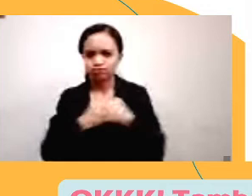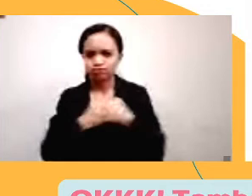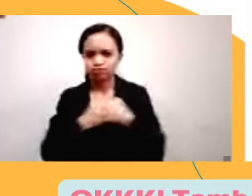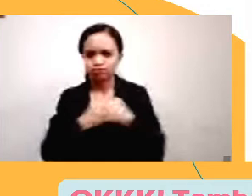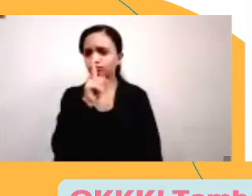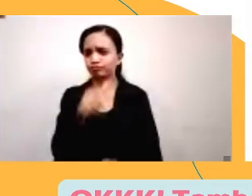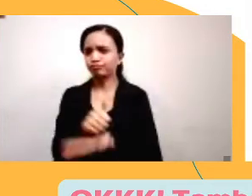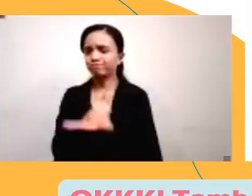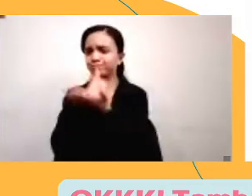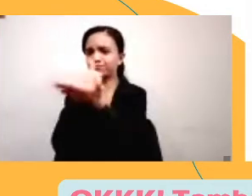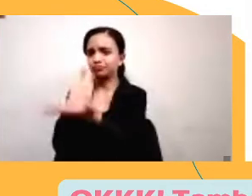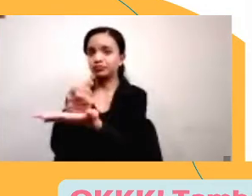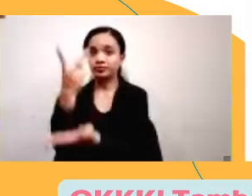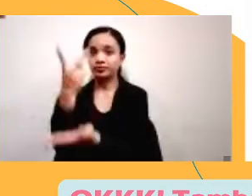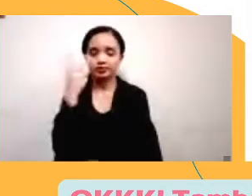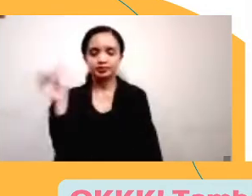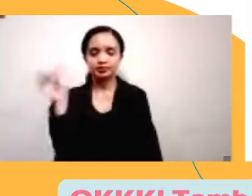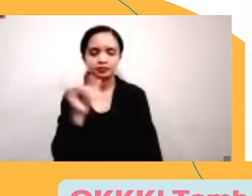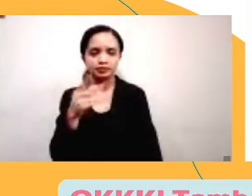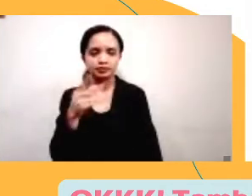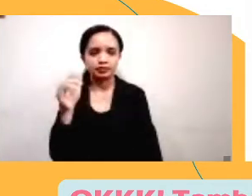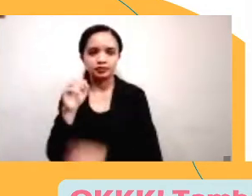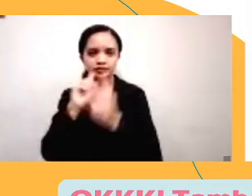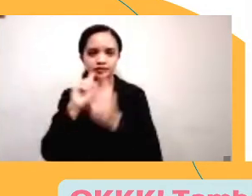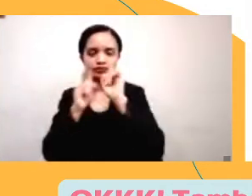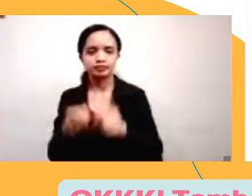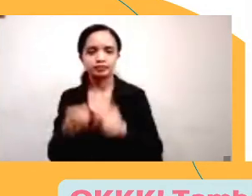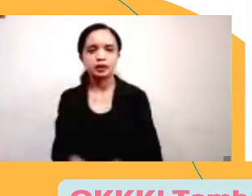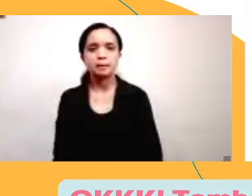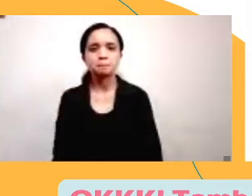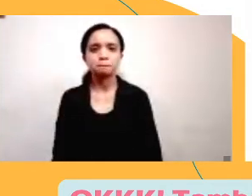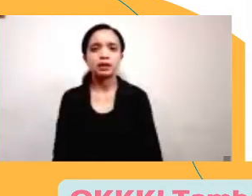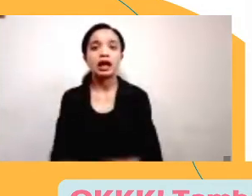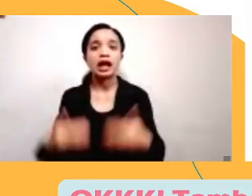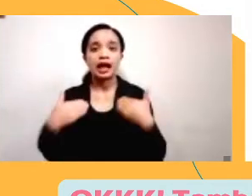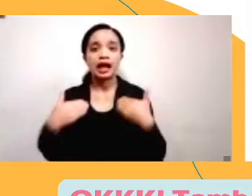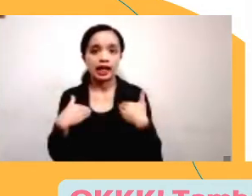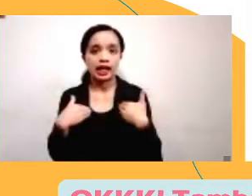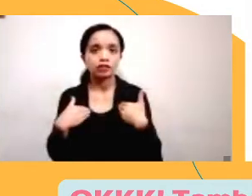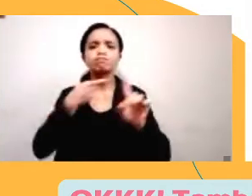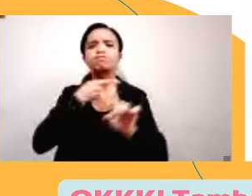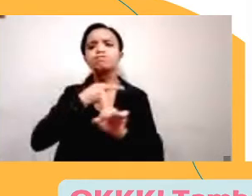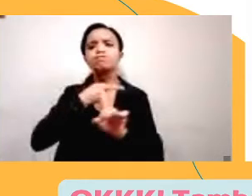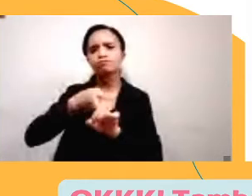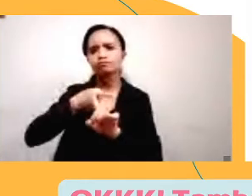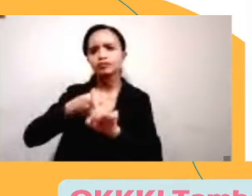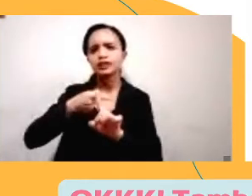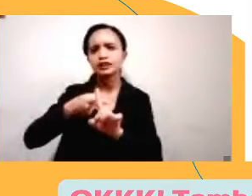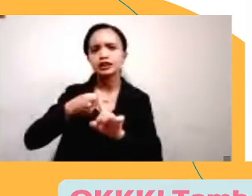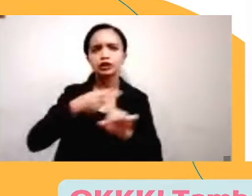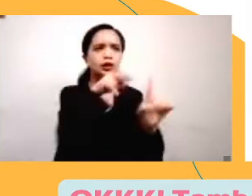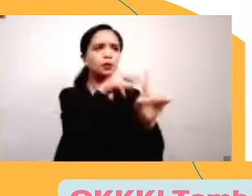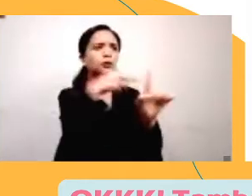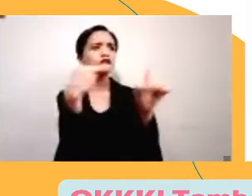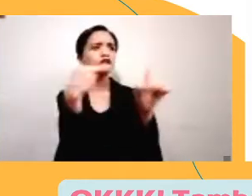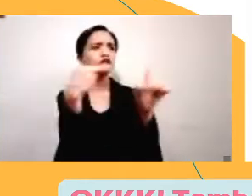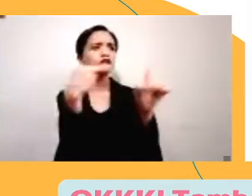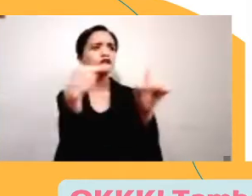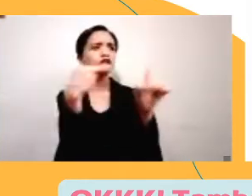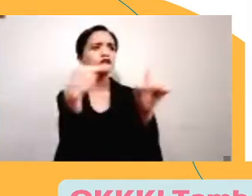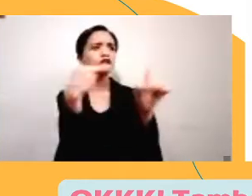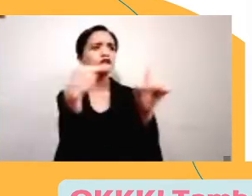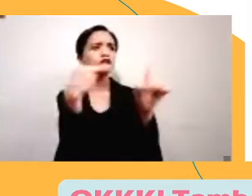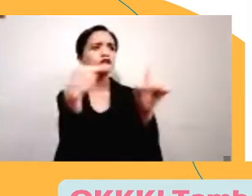related itong sinagot ni Francesco niya, nagkakaroon ng positive outlook sa buhay kapag open-minded.